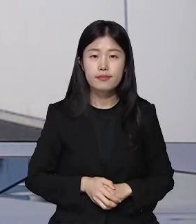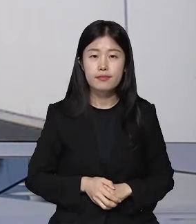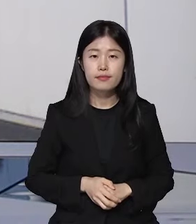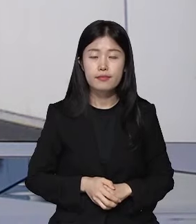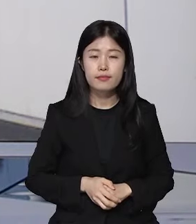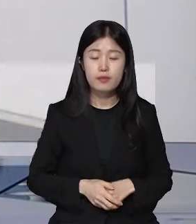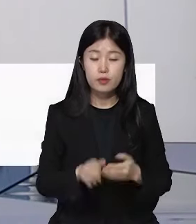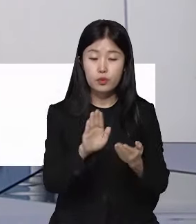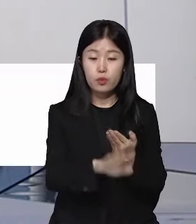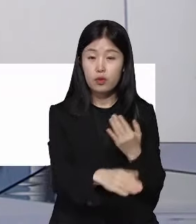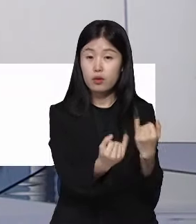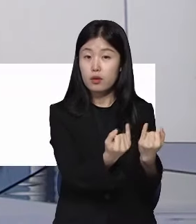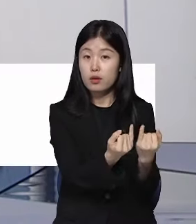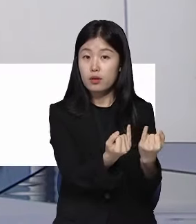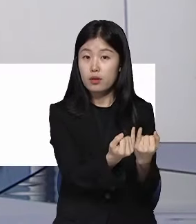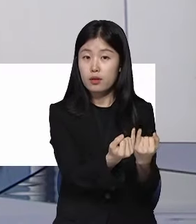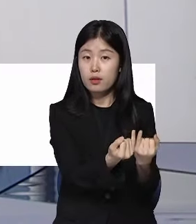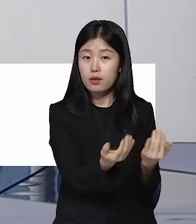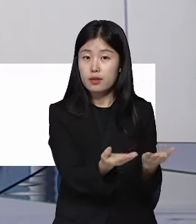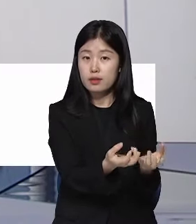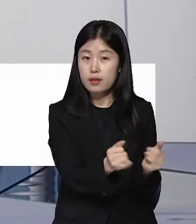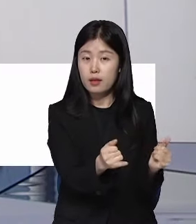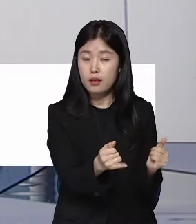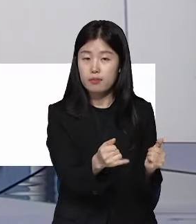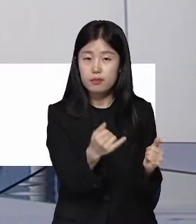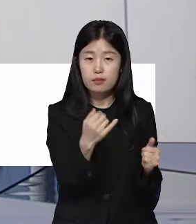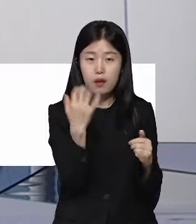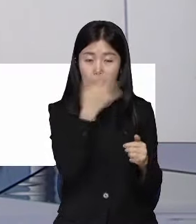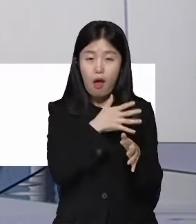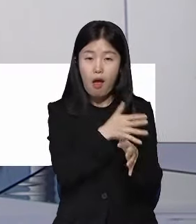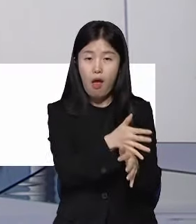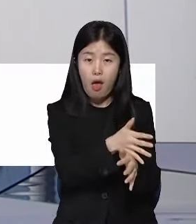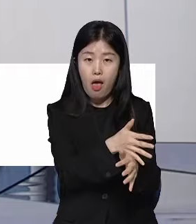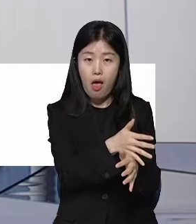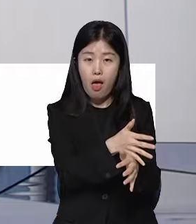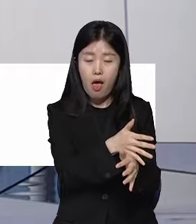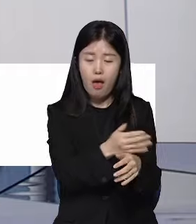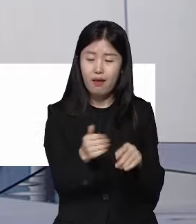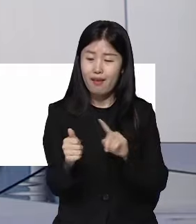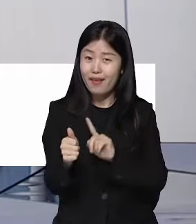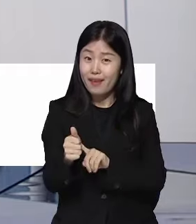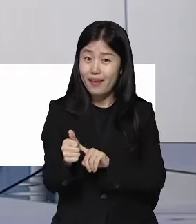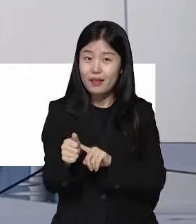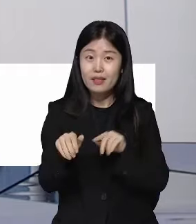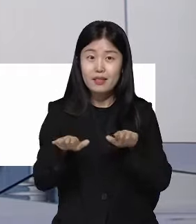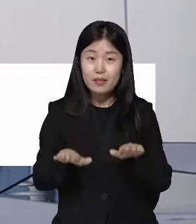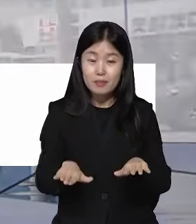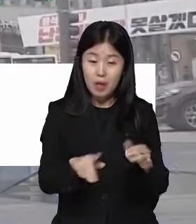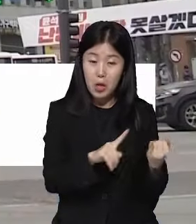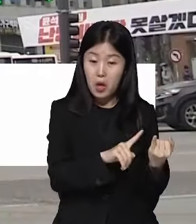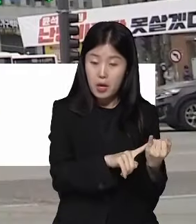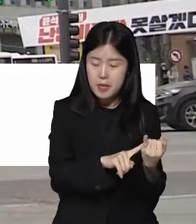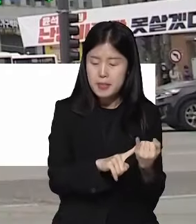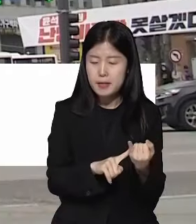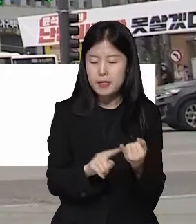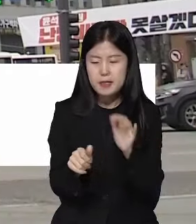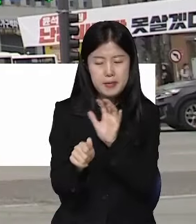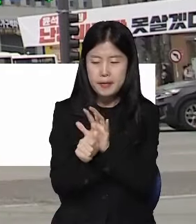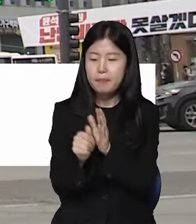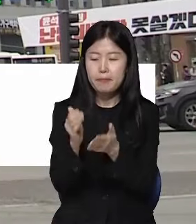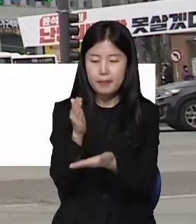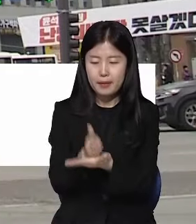부하 여직원을 성희롱한 광주 남구의회 공무원이 피해 직원의 요구에 따라 징계 대신 부서 이동 인사 조처를